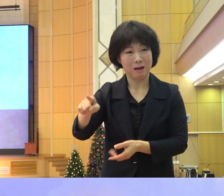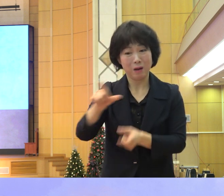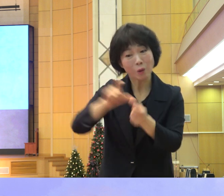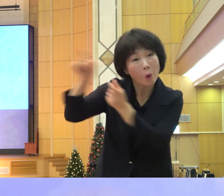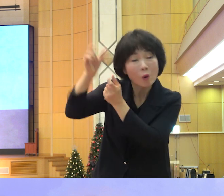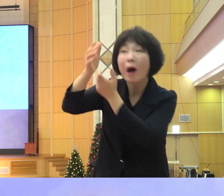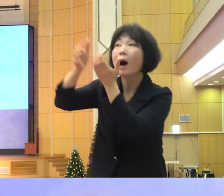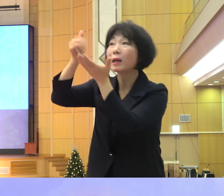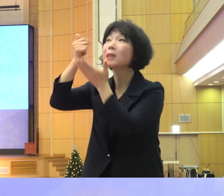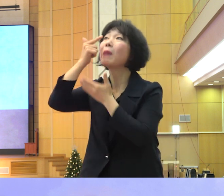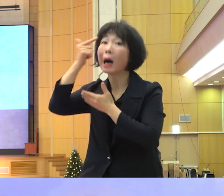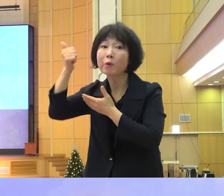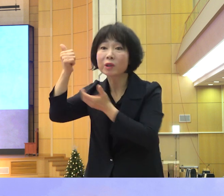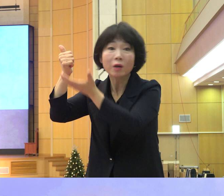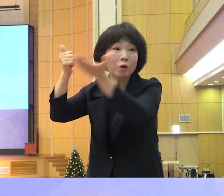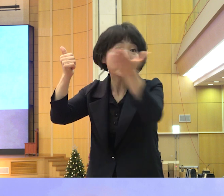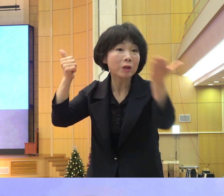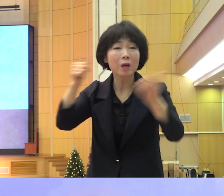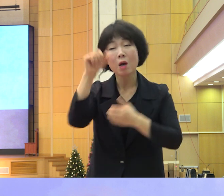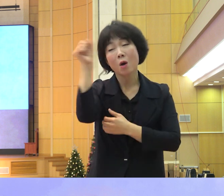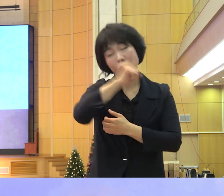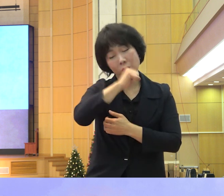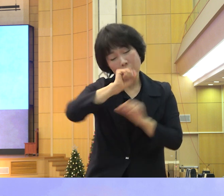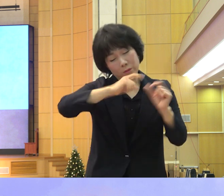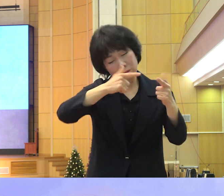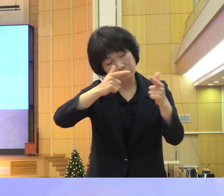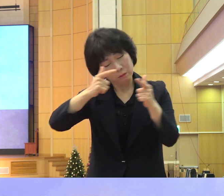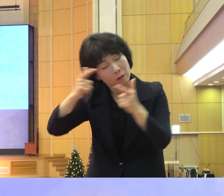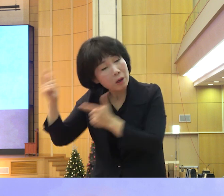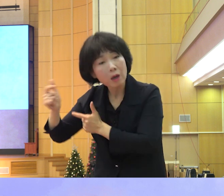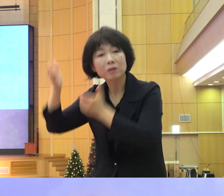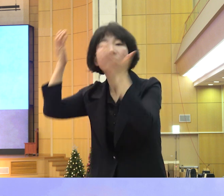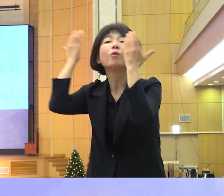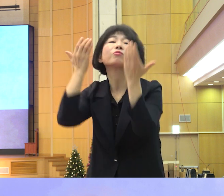아버지께서, 우리가 자녀가 될 때 하나님의 아버지 됩니다.